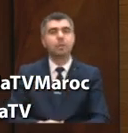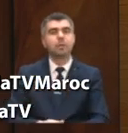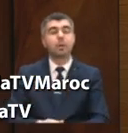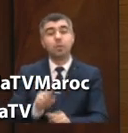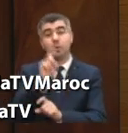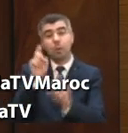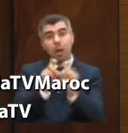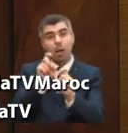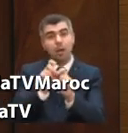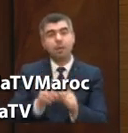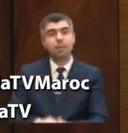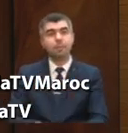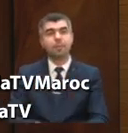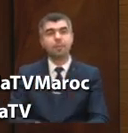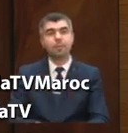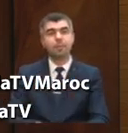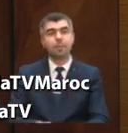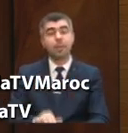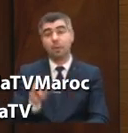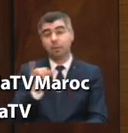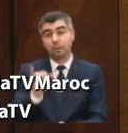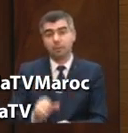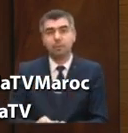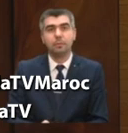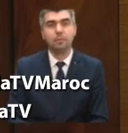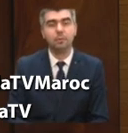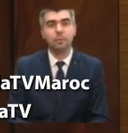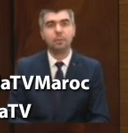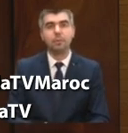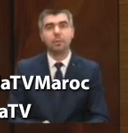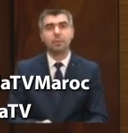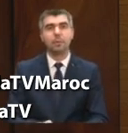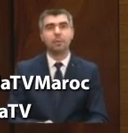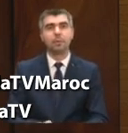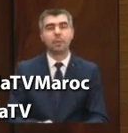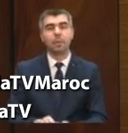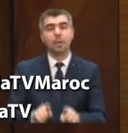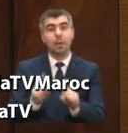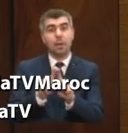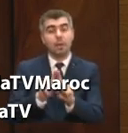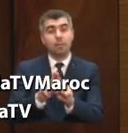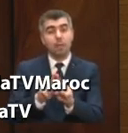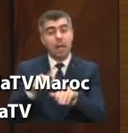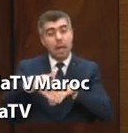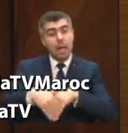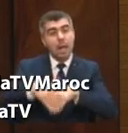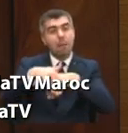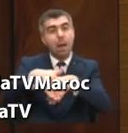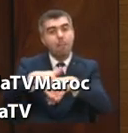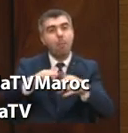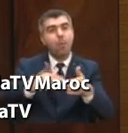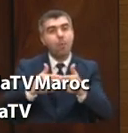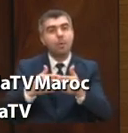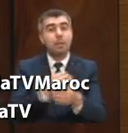سيد الوزير إلى مدى ضرورة هاد الصفوف الأمامية اللي كاينين اللي كيواجهوا الجائحة